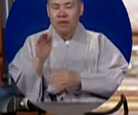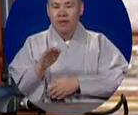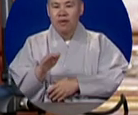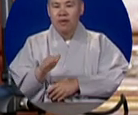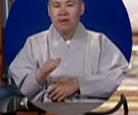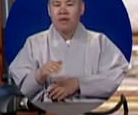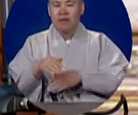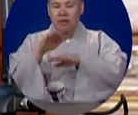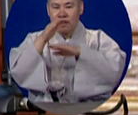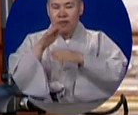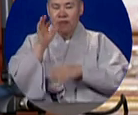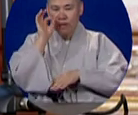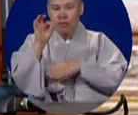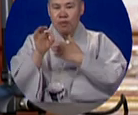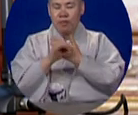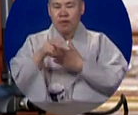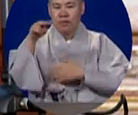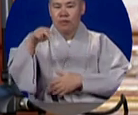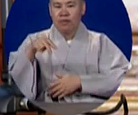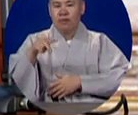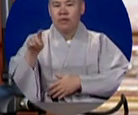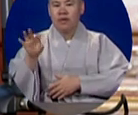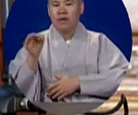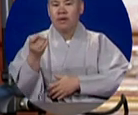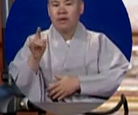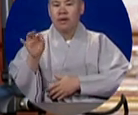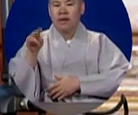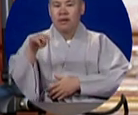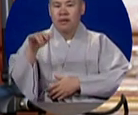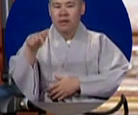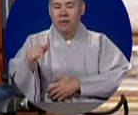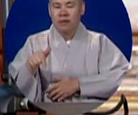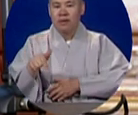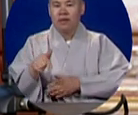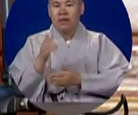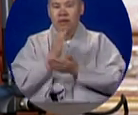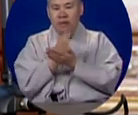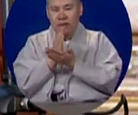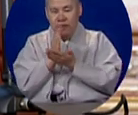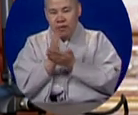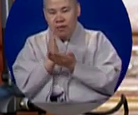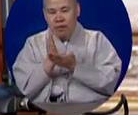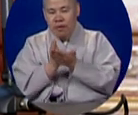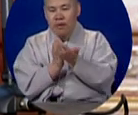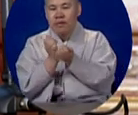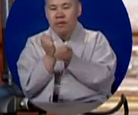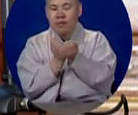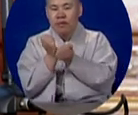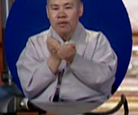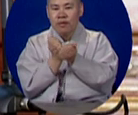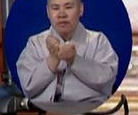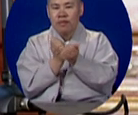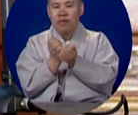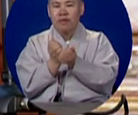이 수상행식을 여러 가지로 설명을 해서